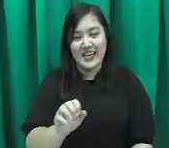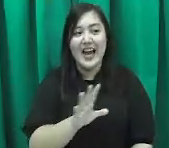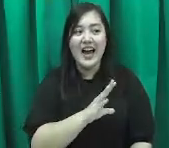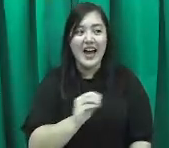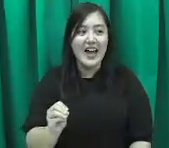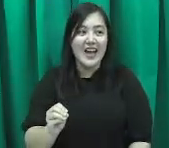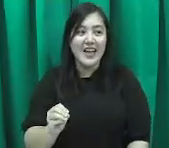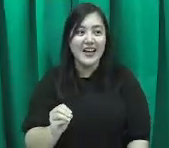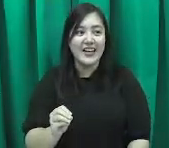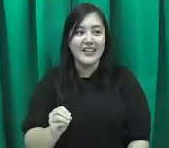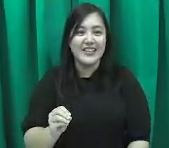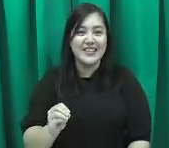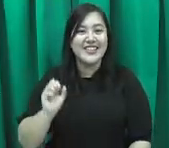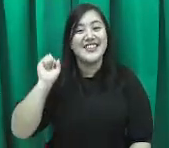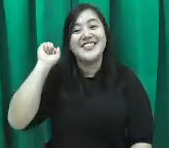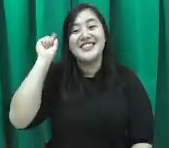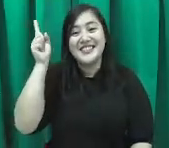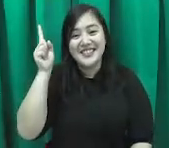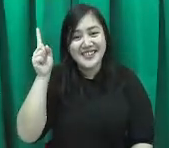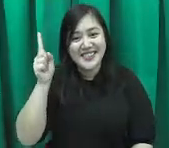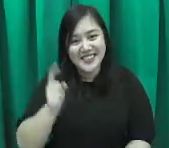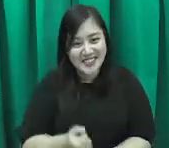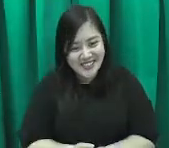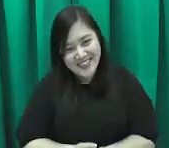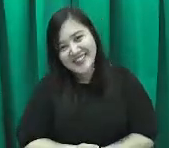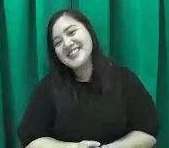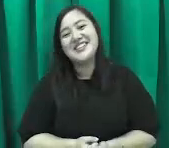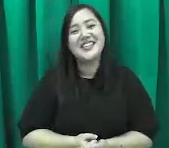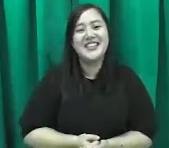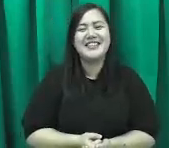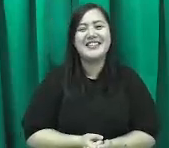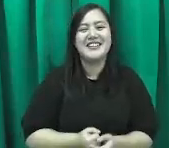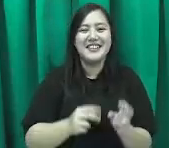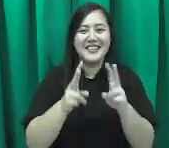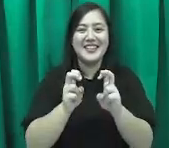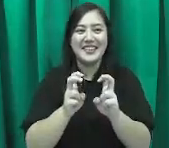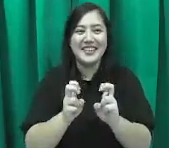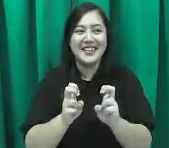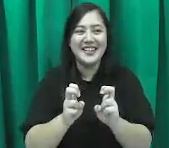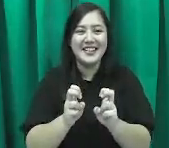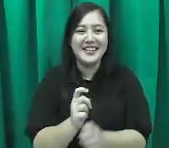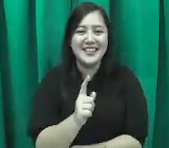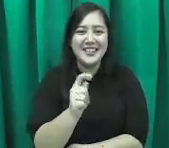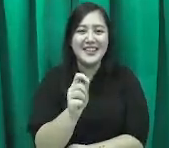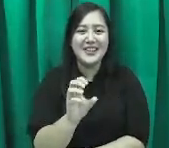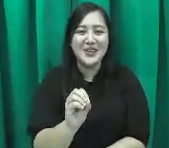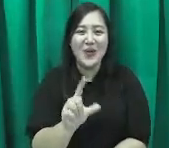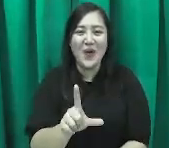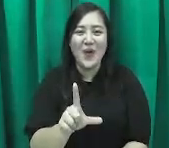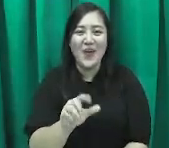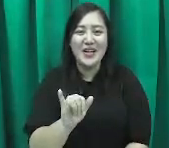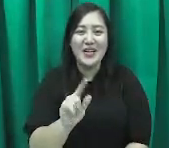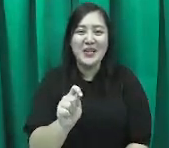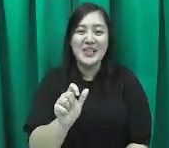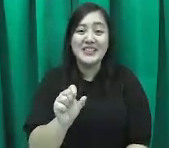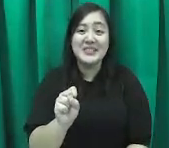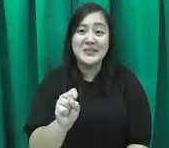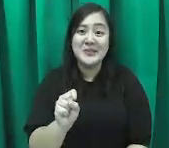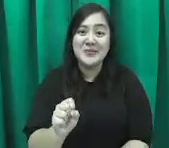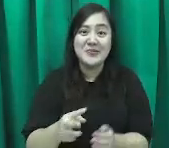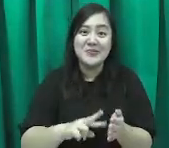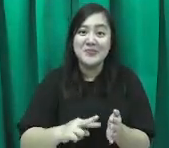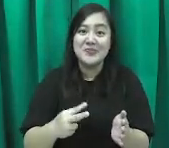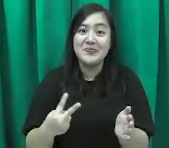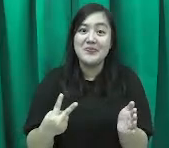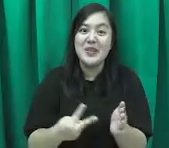yun. Tol, ano yung latest daw? Kaya Tolitz. Kung si Marites, kapatid niya yun eh. Tolitz yan. Yan ang talaga pag